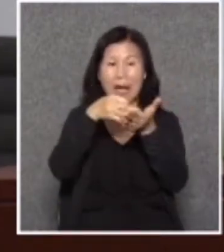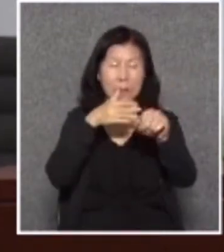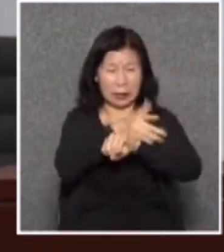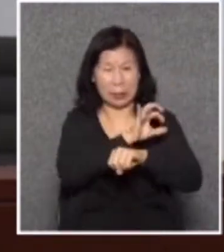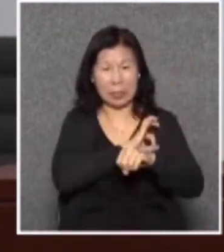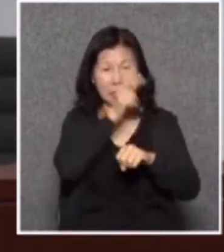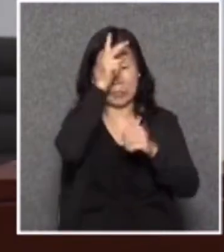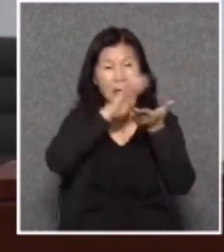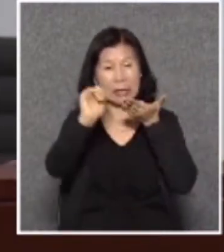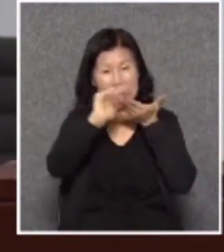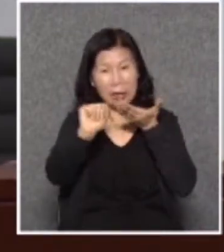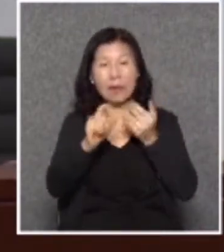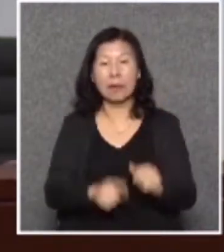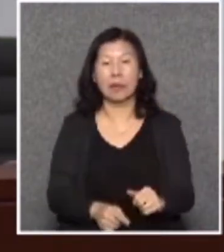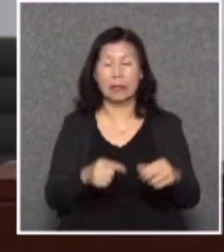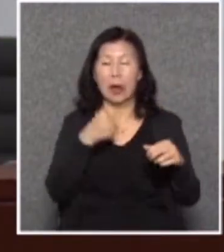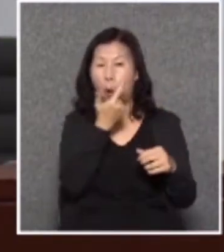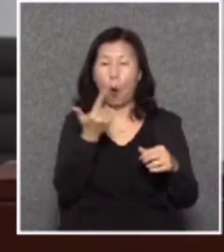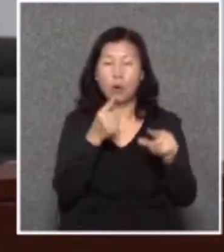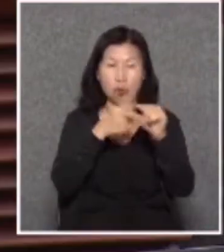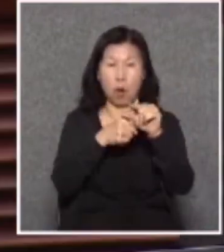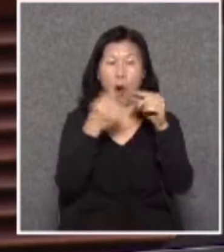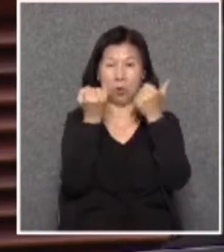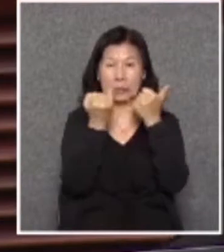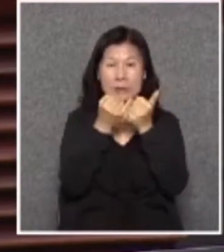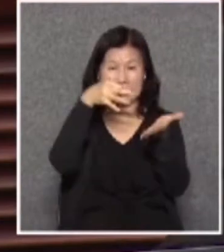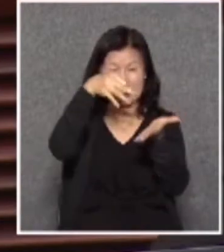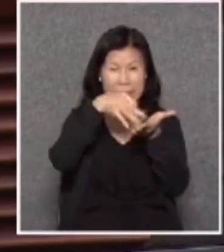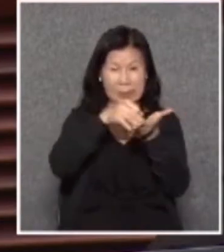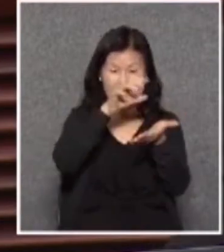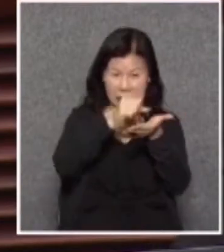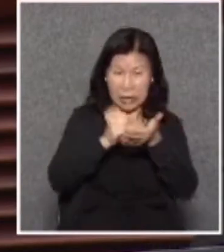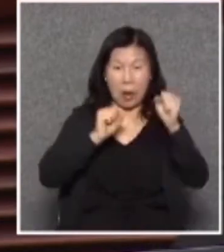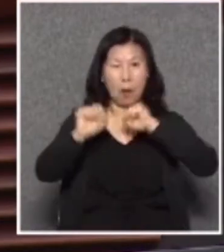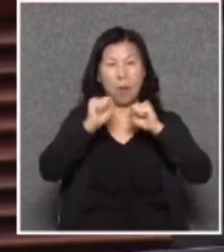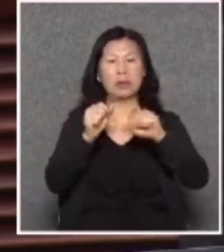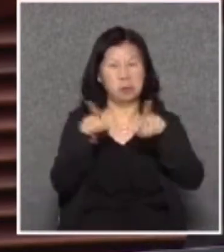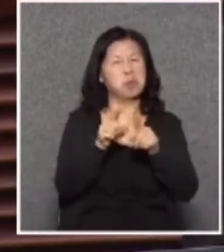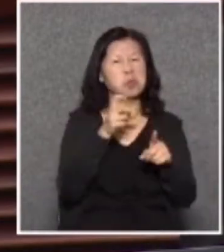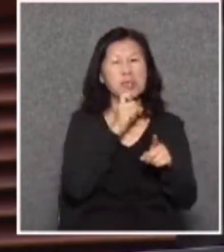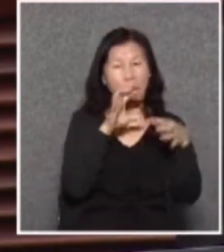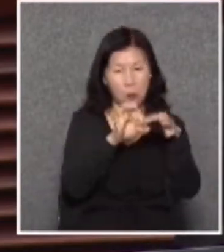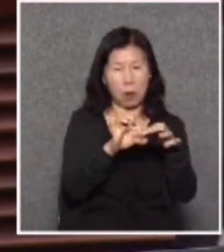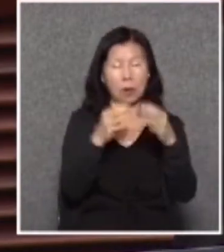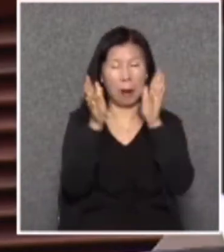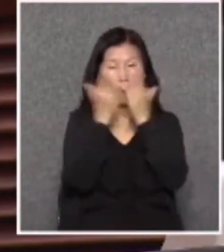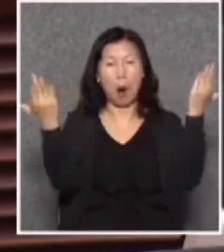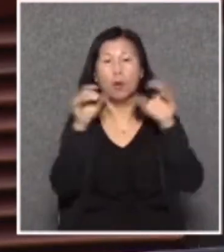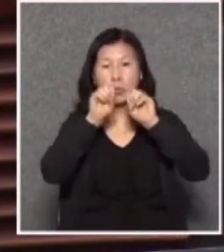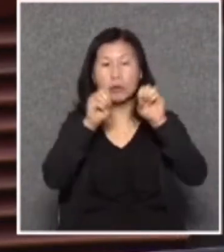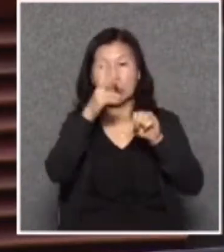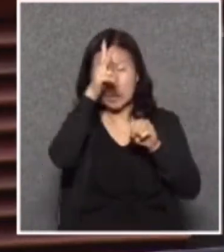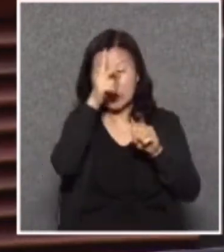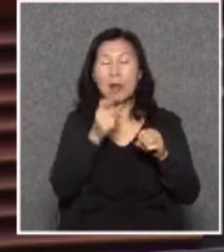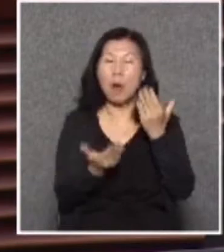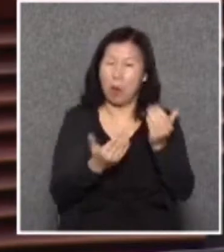治事務的情況，是大量中學生參與佔領運動的原因之一。亦有報章報導，政府有